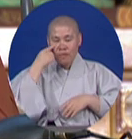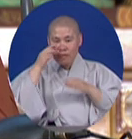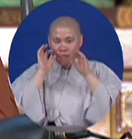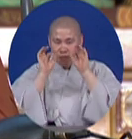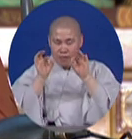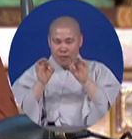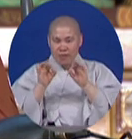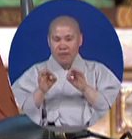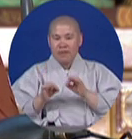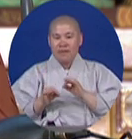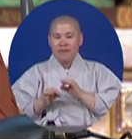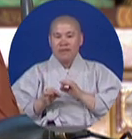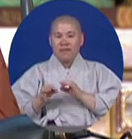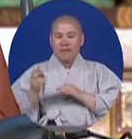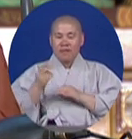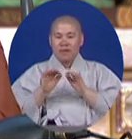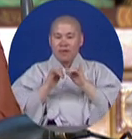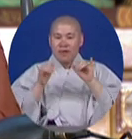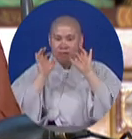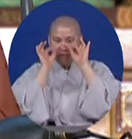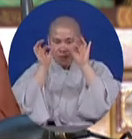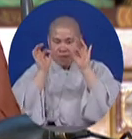잘 모르시겠다는 표정도 많고요.